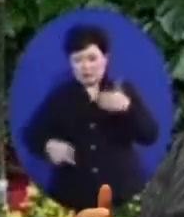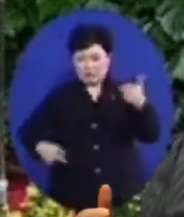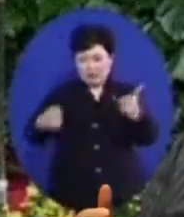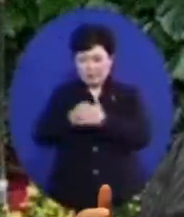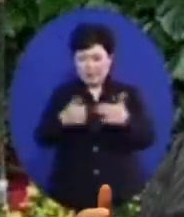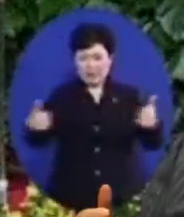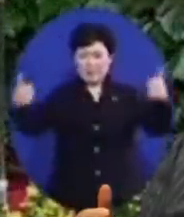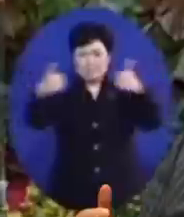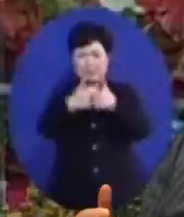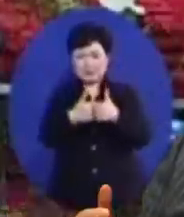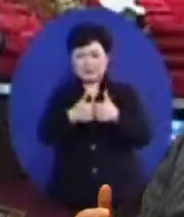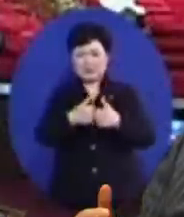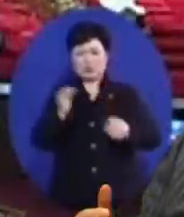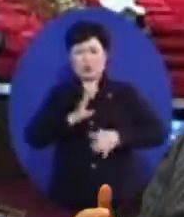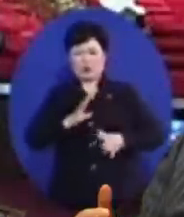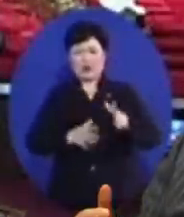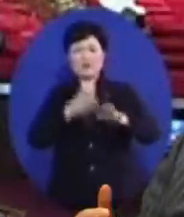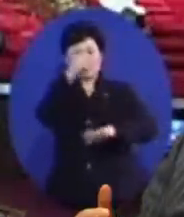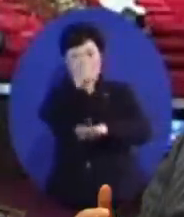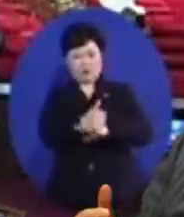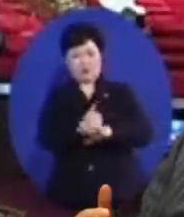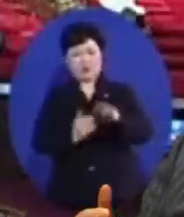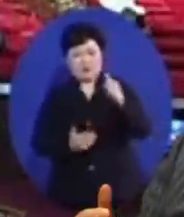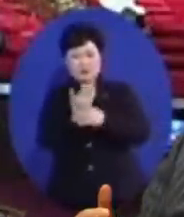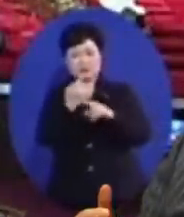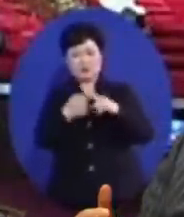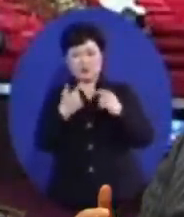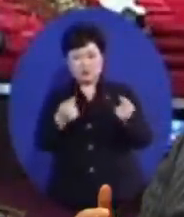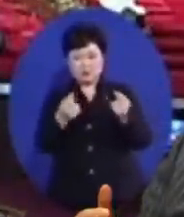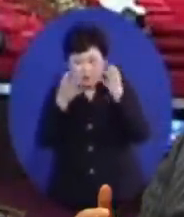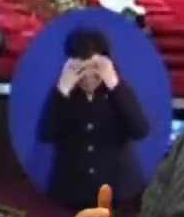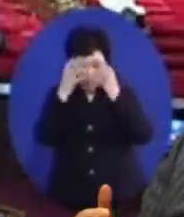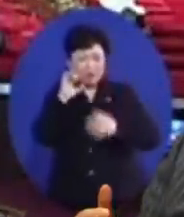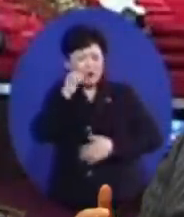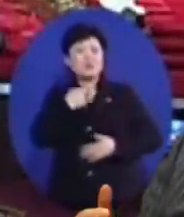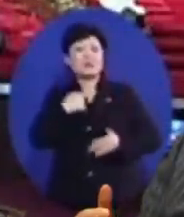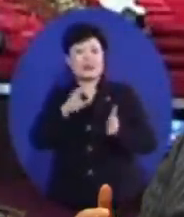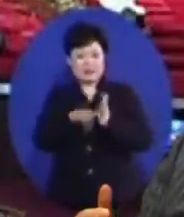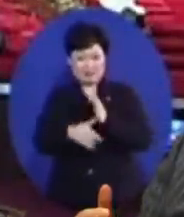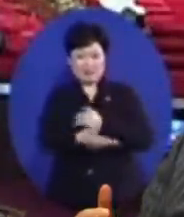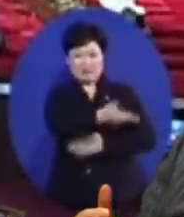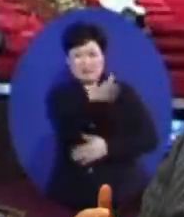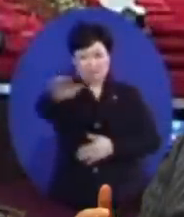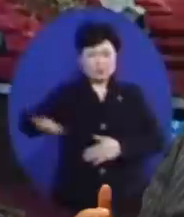때 놀라운 결과를 가져오는 것입니다. 어려움과 고난을 당할 때 우리가